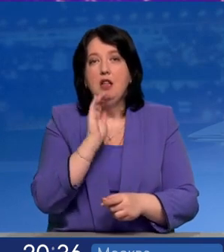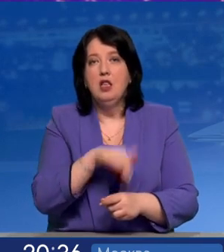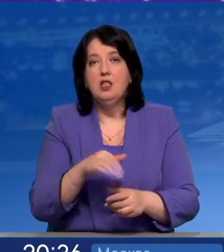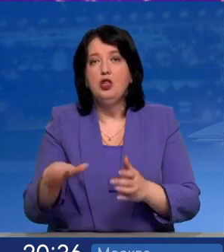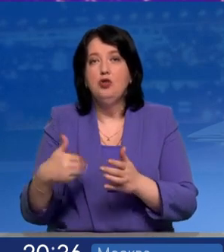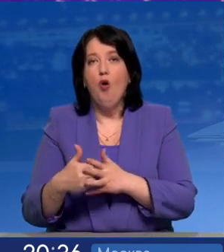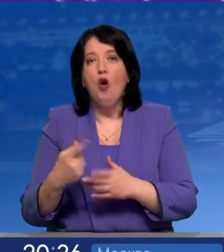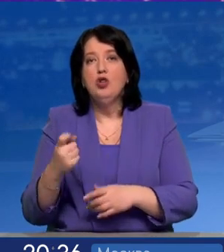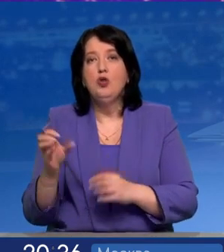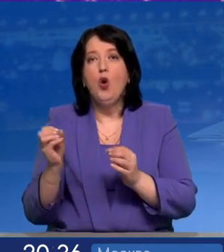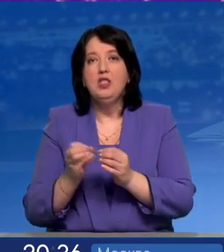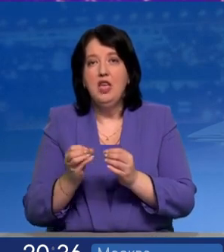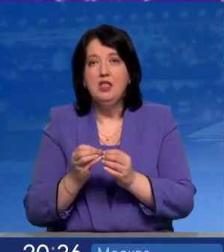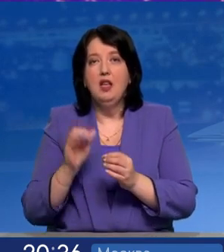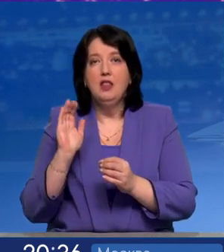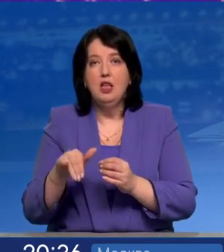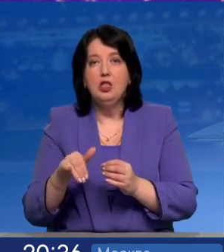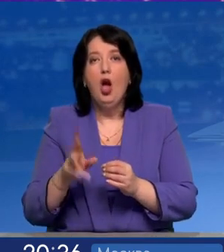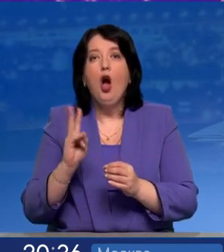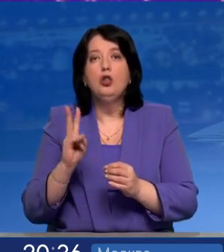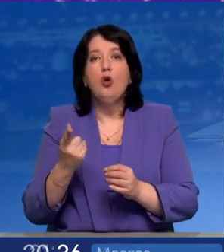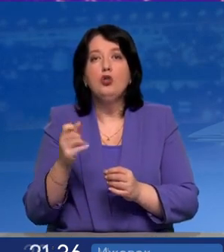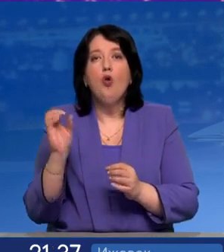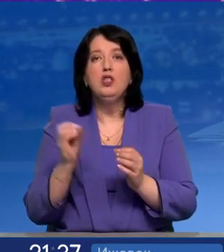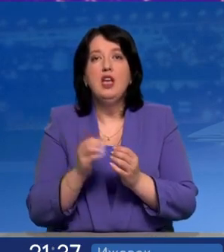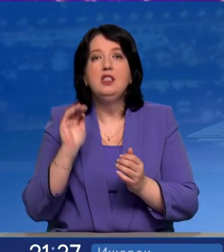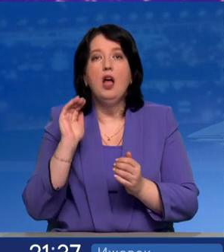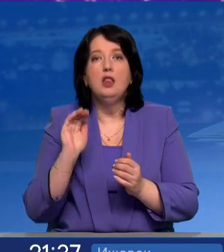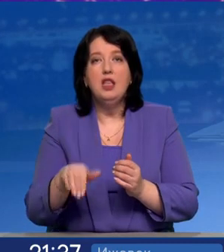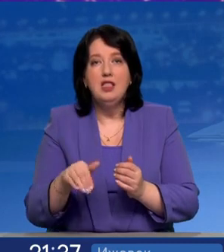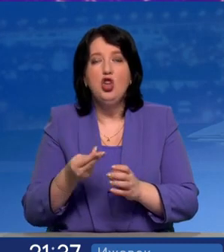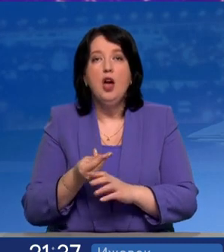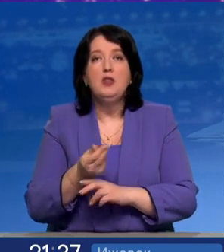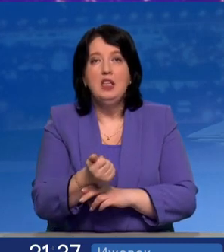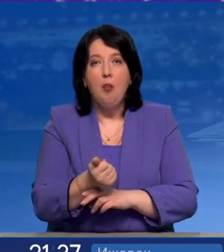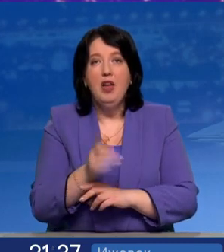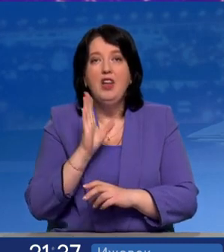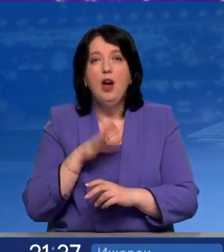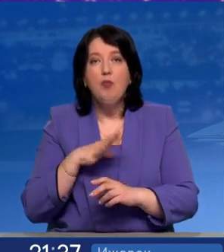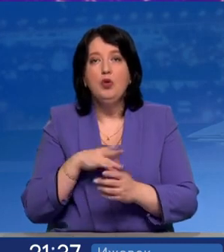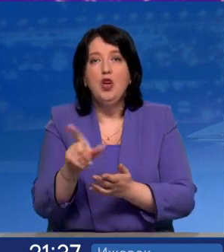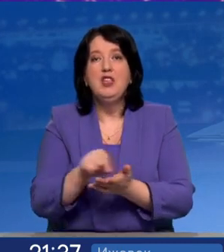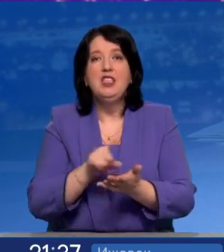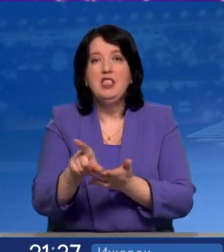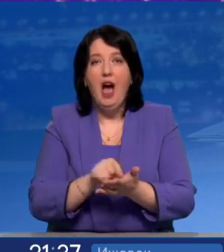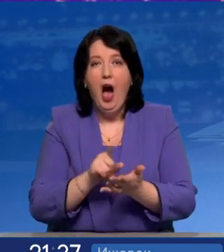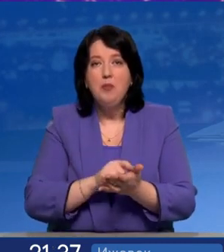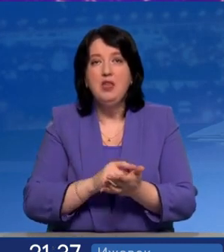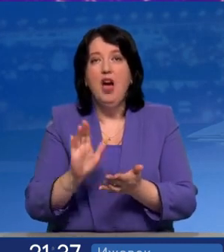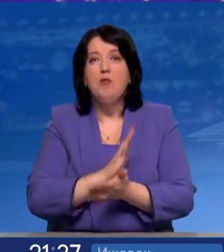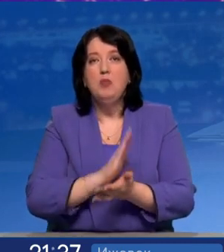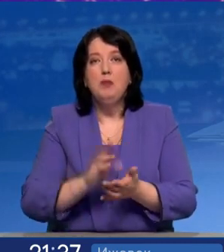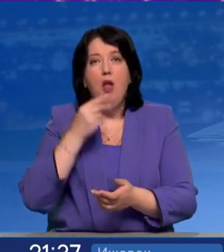значит, будут все выступления в записи этих спикеров. Два кофе-брейка, обед, также бранч-разбор с самой